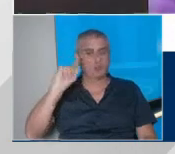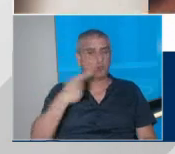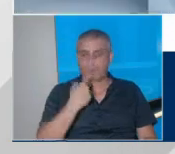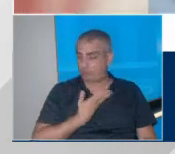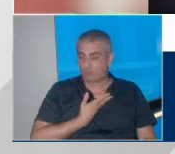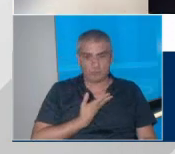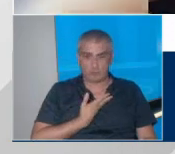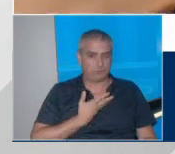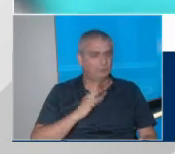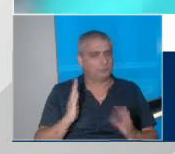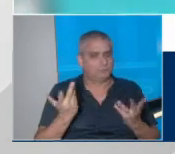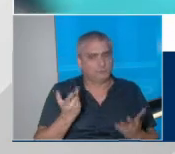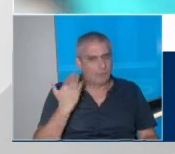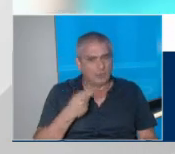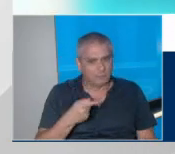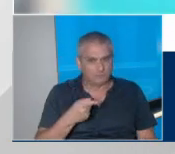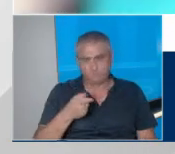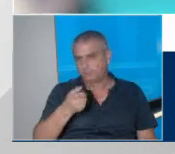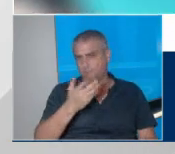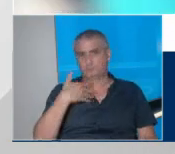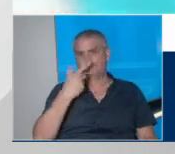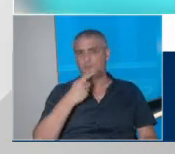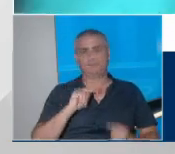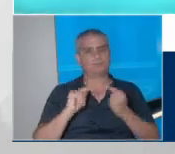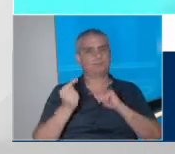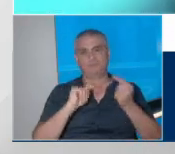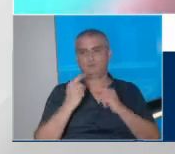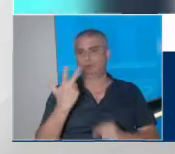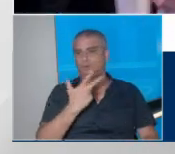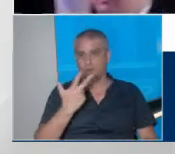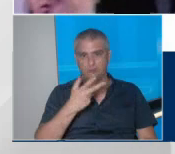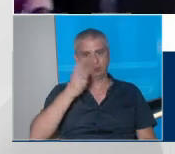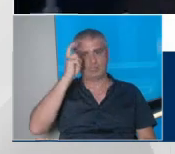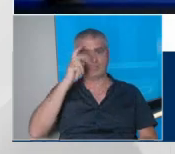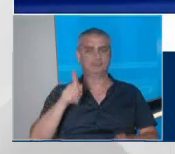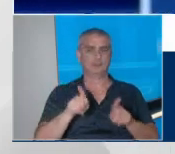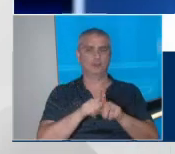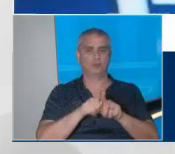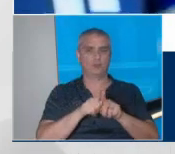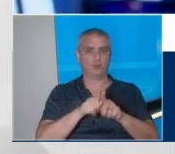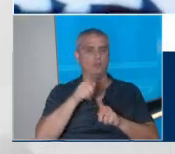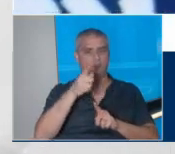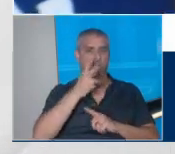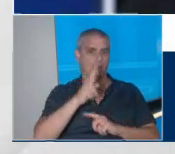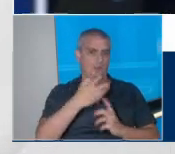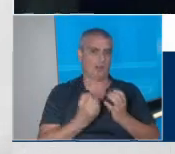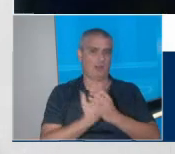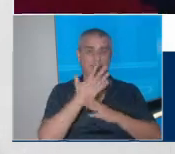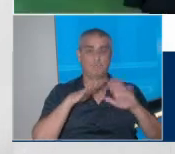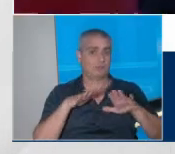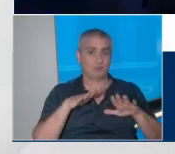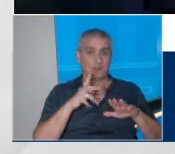שאנחנו קיבלנו, הרי מה היה נדב? על זה שזה הולך להיות קרב משולש, שגנץ הולך להיות פה, הוא זה שיכול בעצם להרכיב